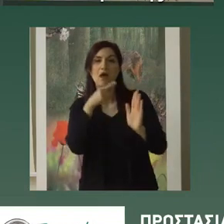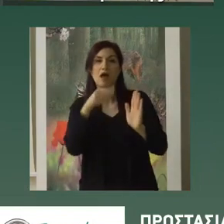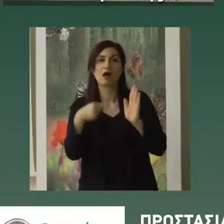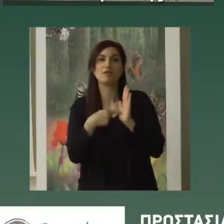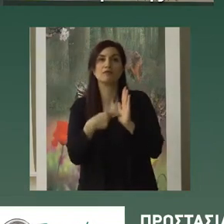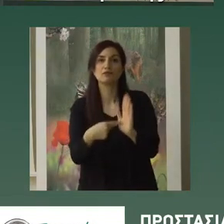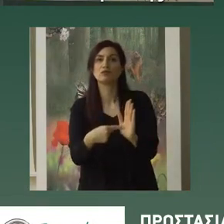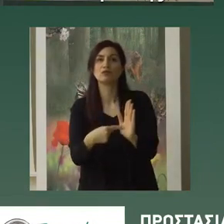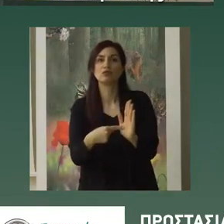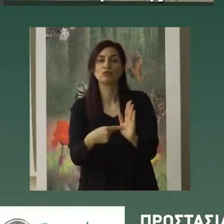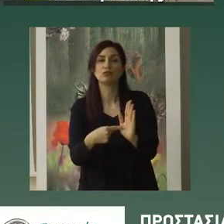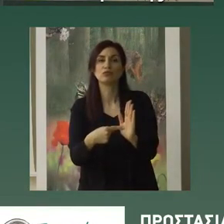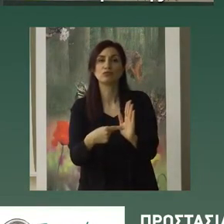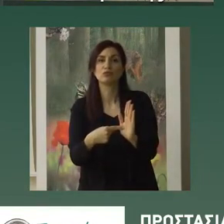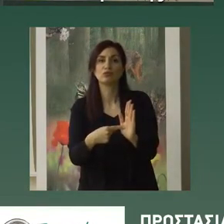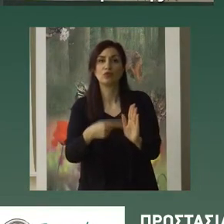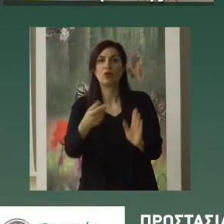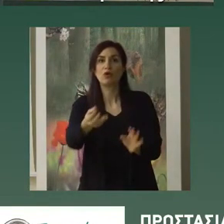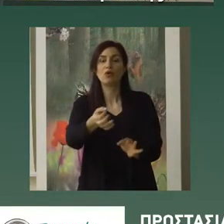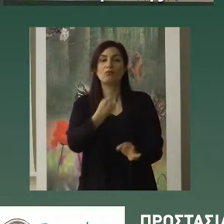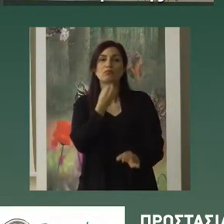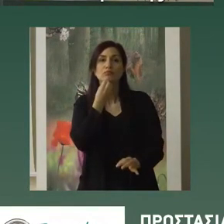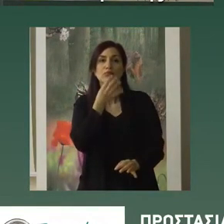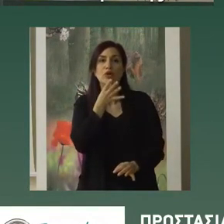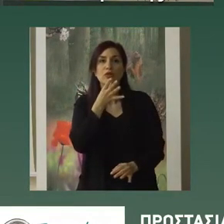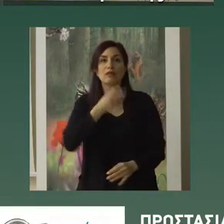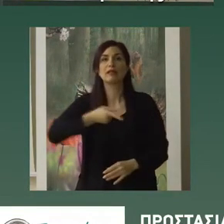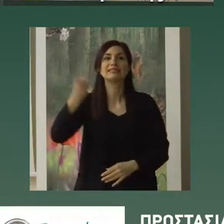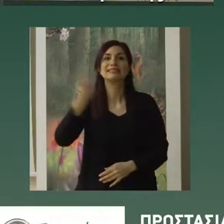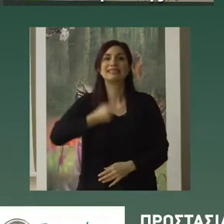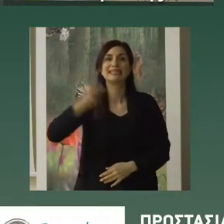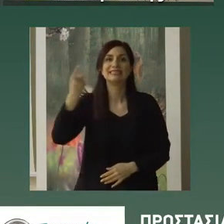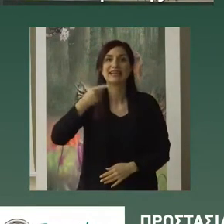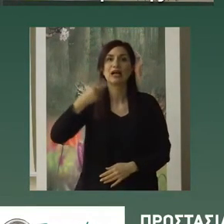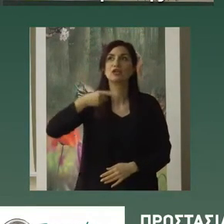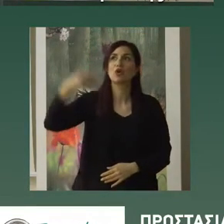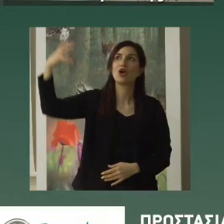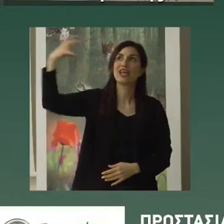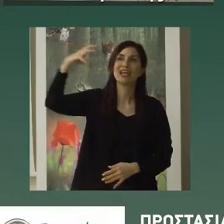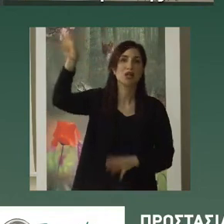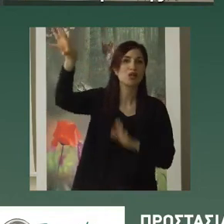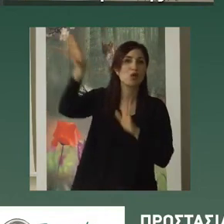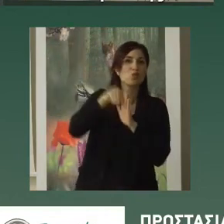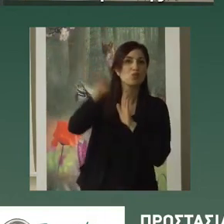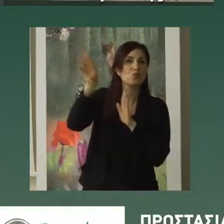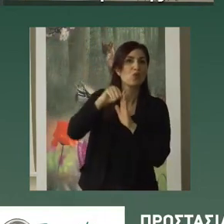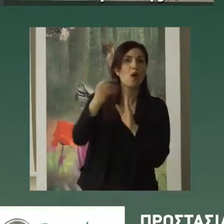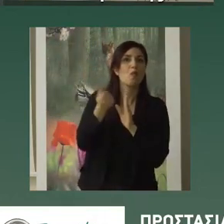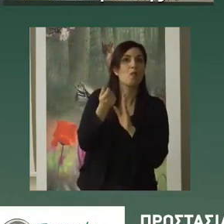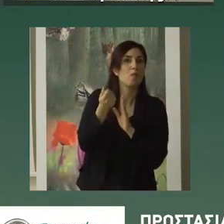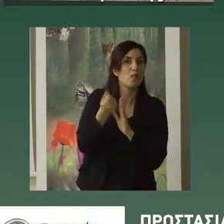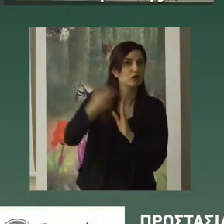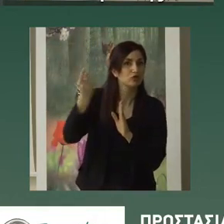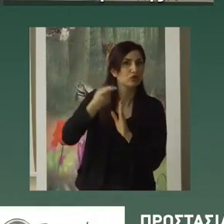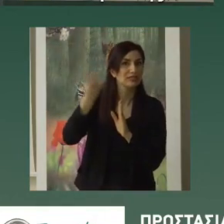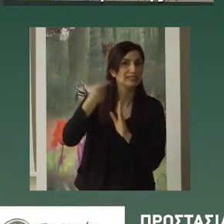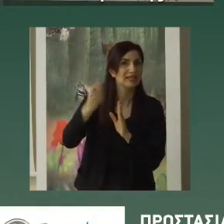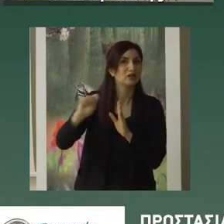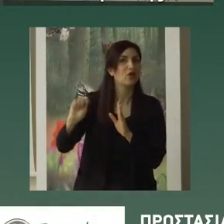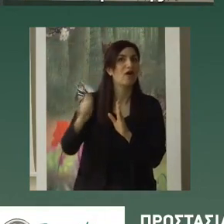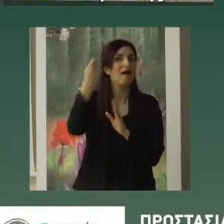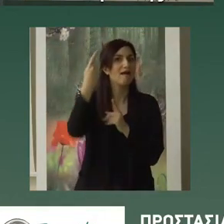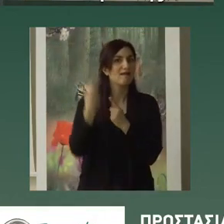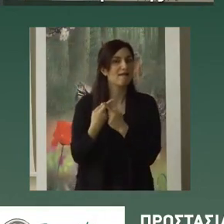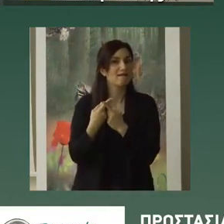λέει πόσο είναι το δυναμικό ηλιακής ενέργειας που μπορεί να παραχθεί ηλεκτρικού, 79 κιλοβάτ από τον ήλιο, και στη συνέχεια σου δίνει και τι έχεις